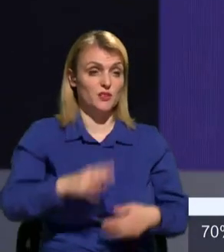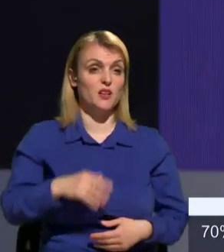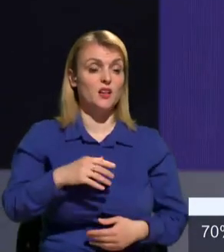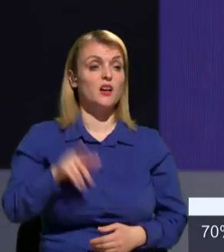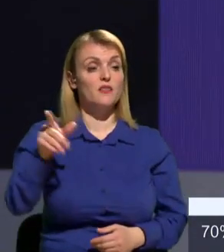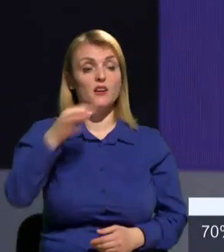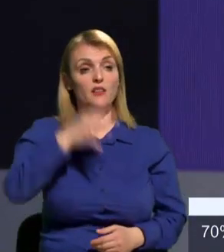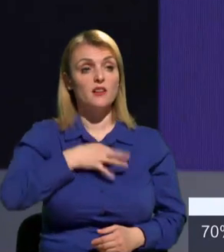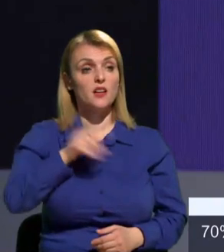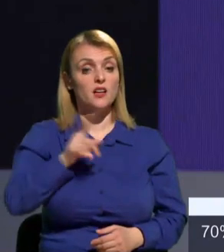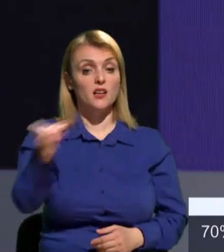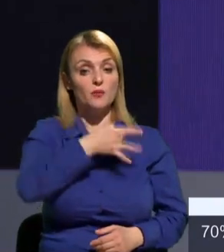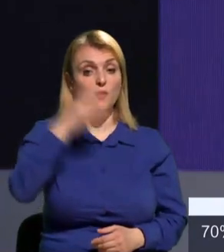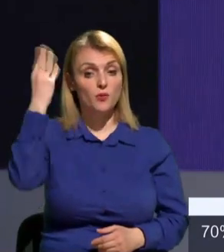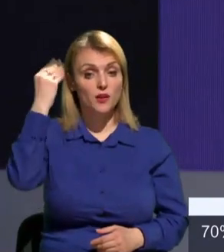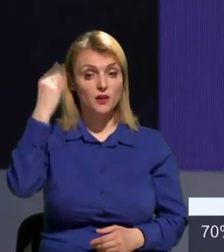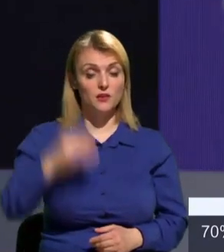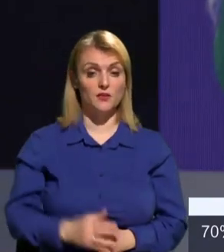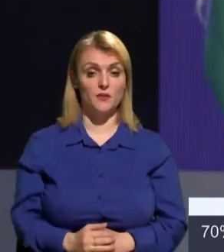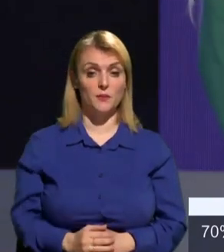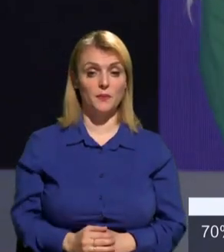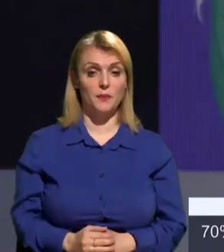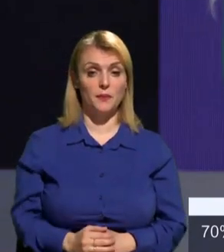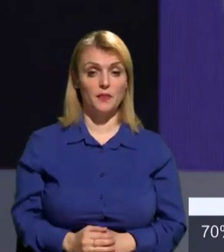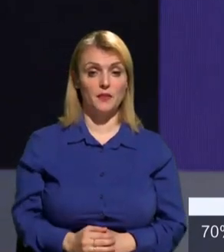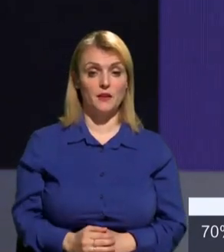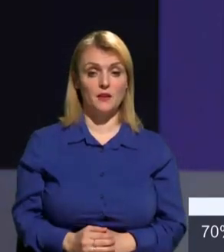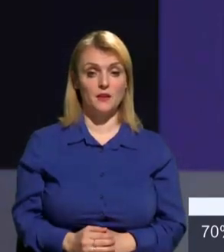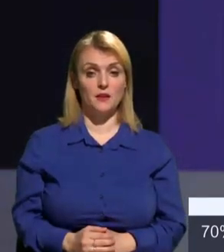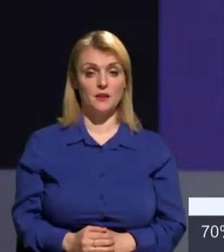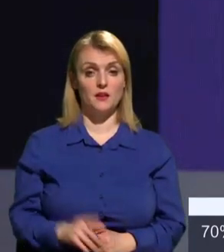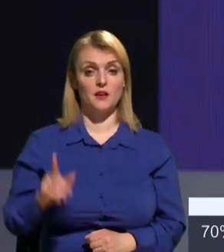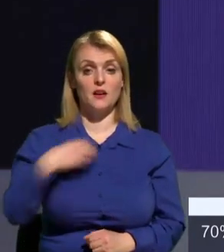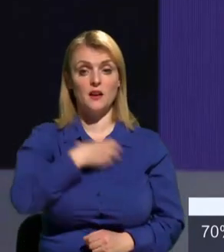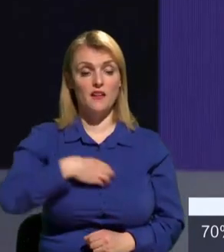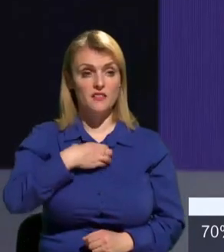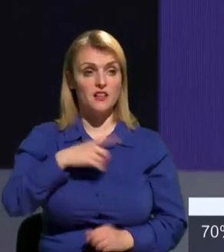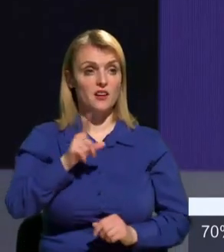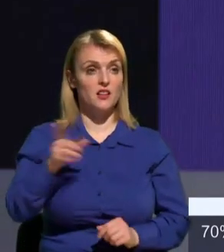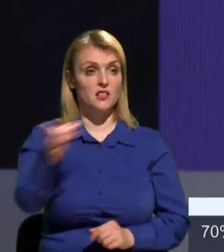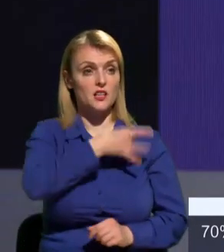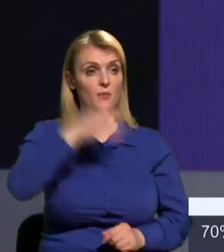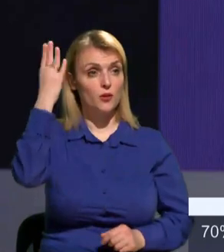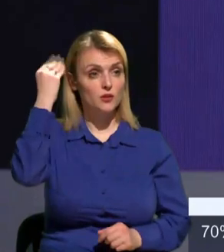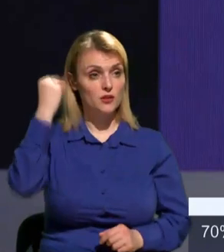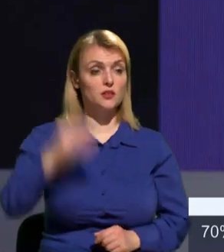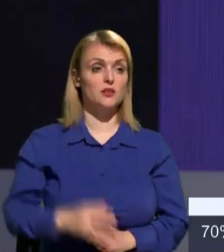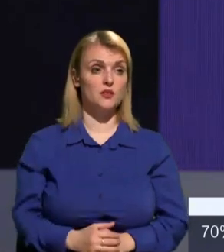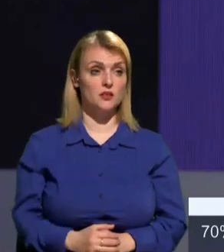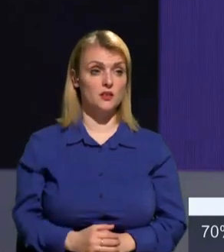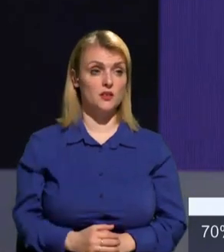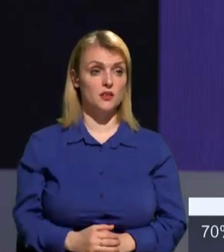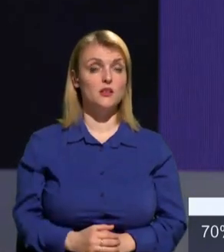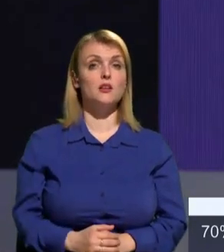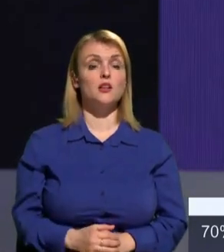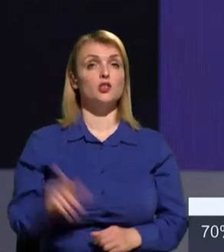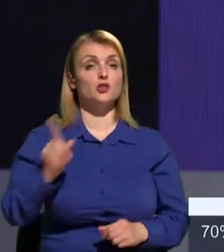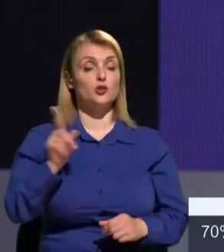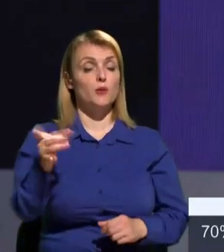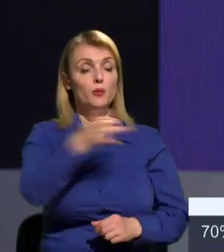Spuneați că Republica Moldova, vreau să vorbim de politica externă, spuneați că este important pentru Republica Moldova să ducă, să aibă o politică